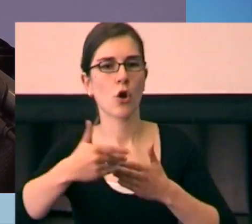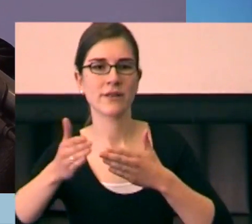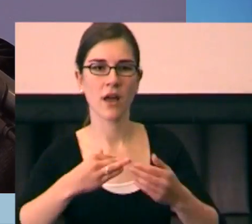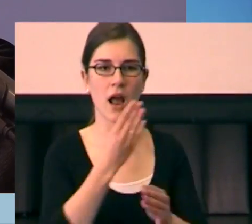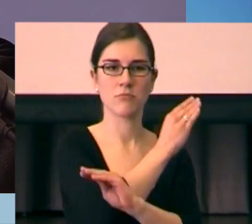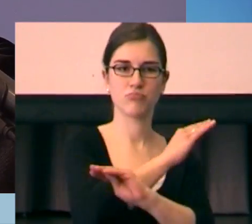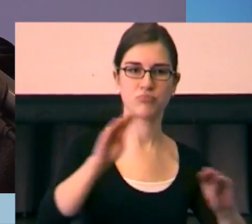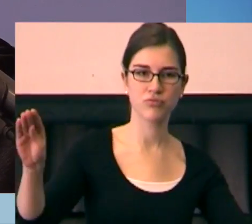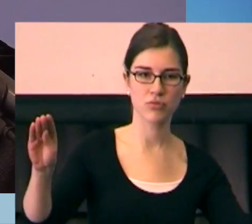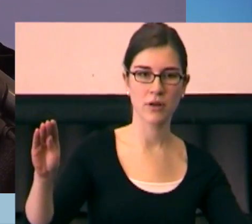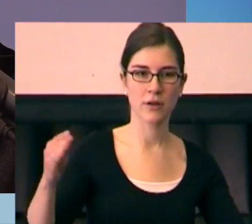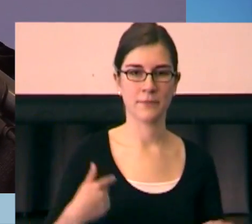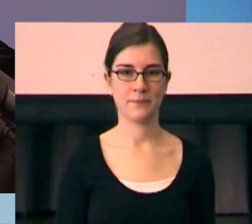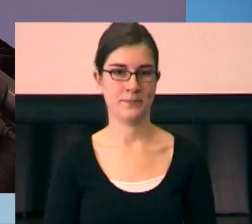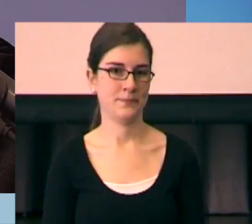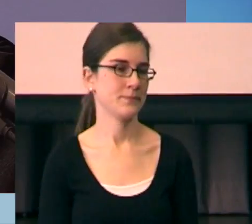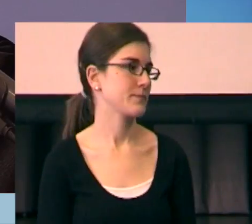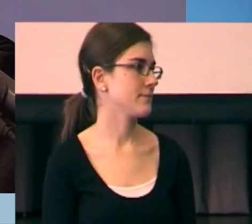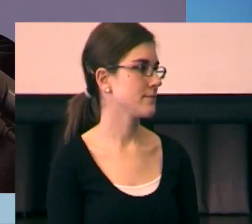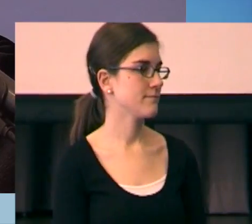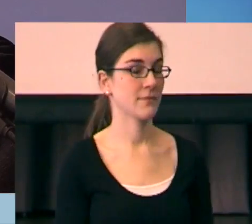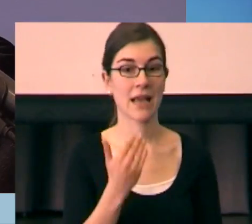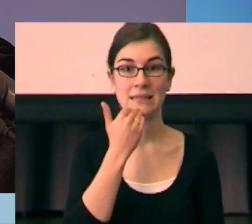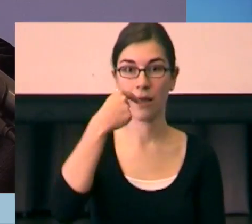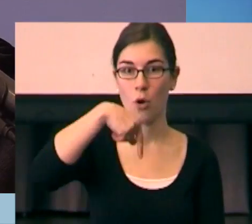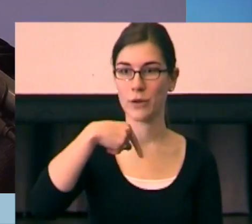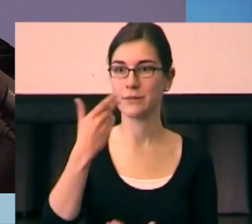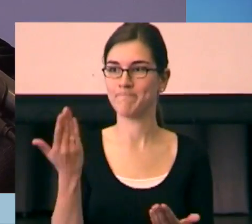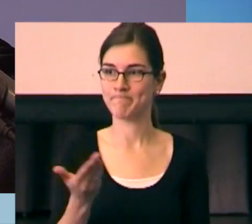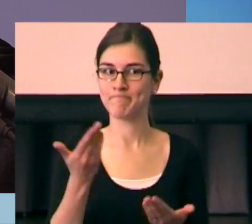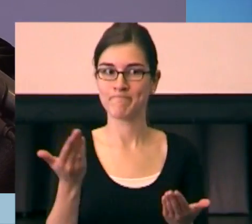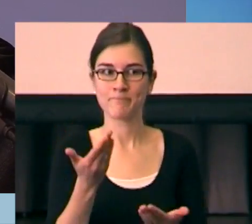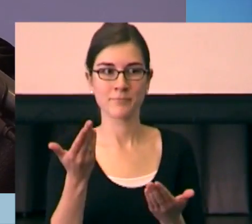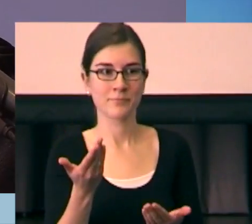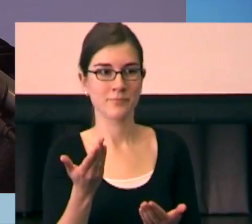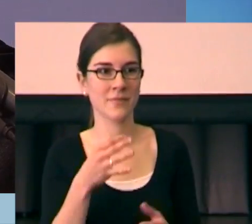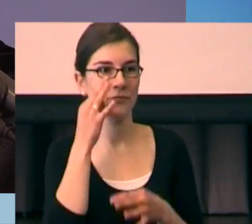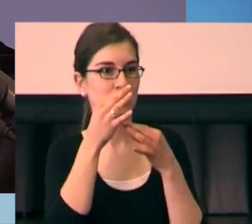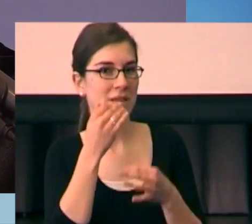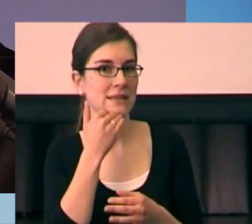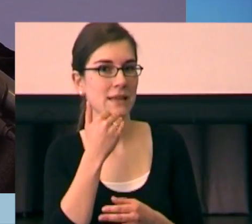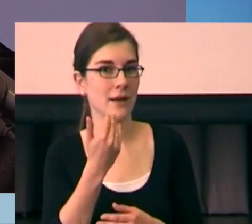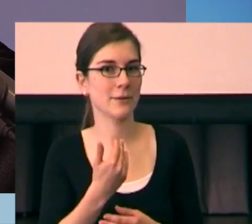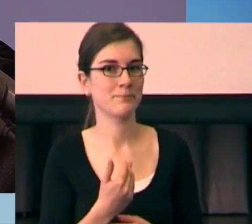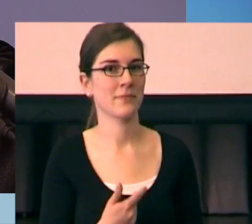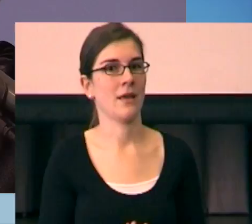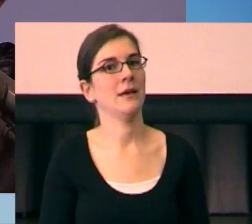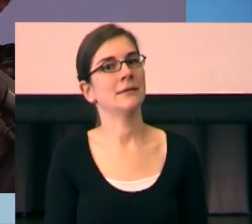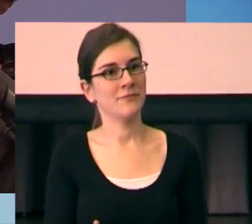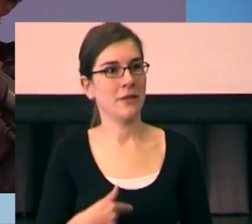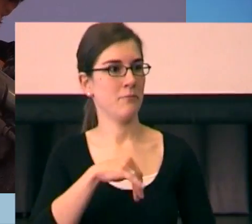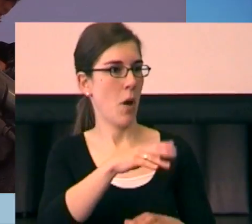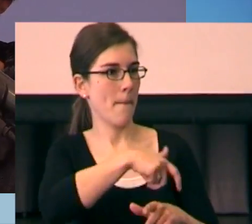von Eigeninteressen informiert wird. Wir danken heute Abend ganz besonders unserem treuen und interessierten